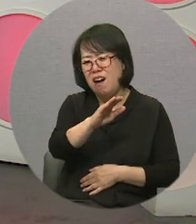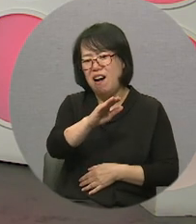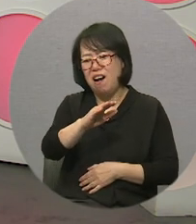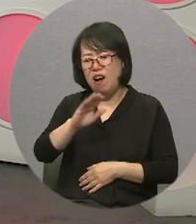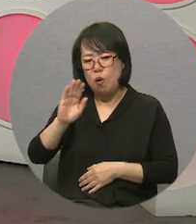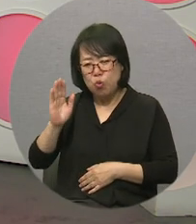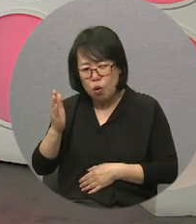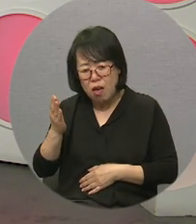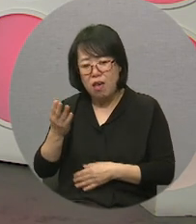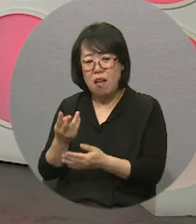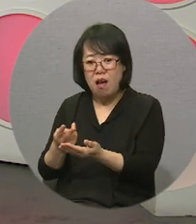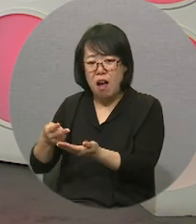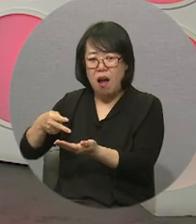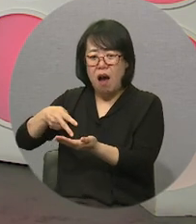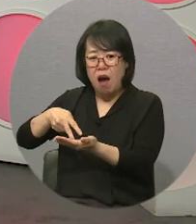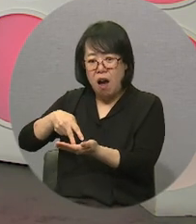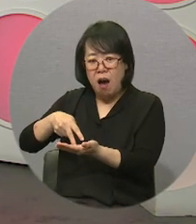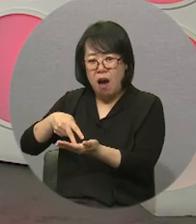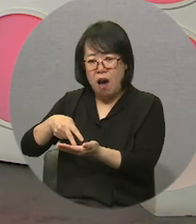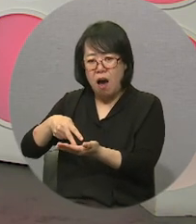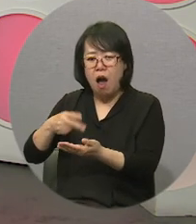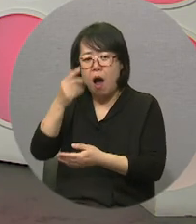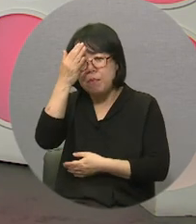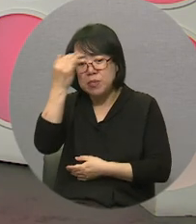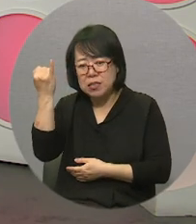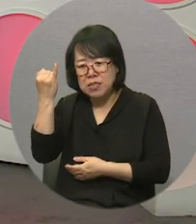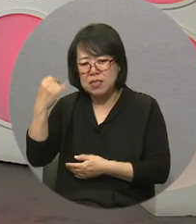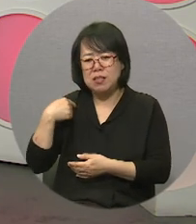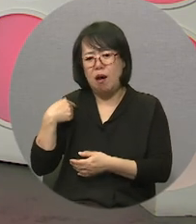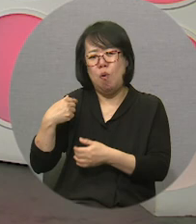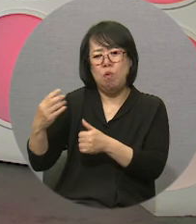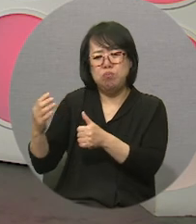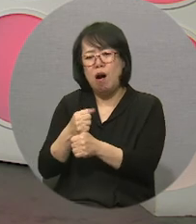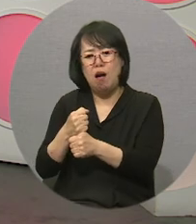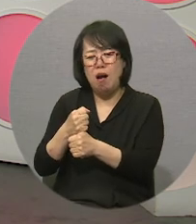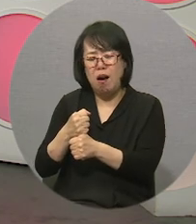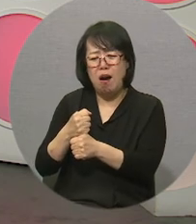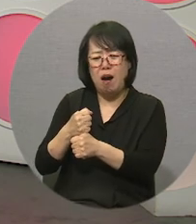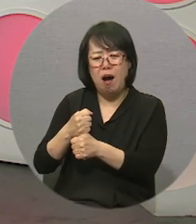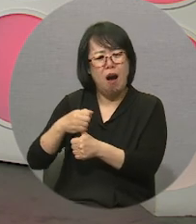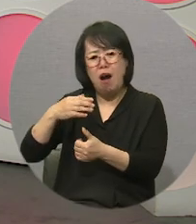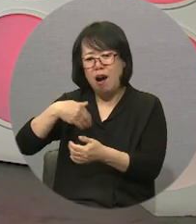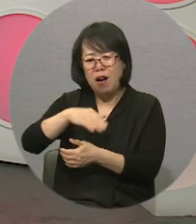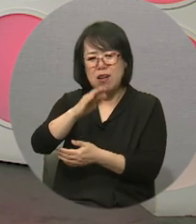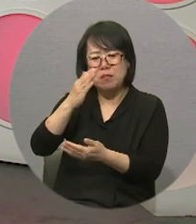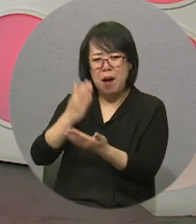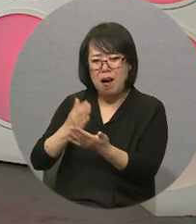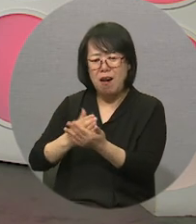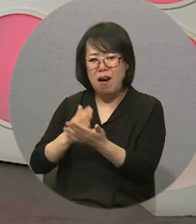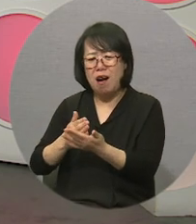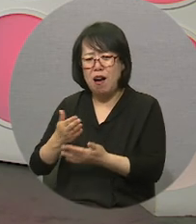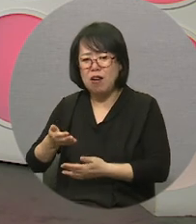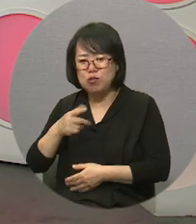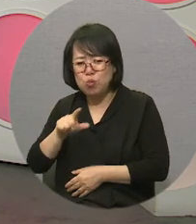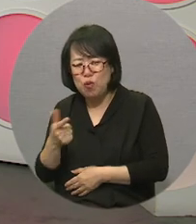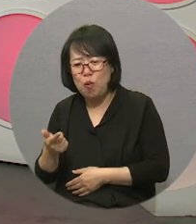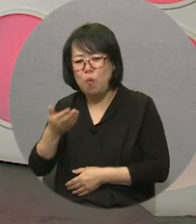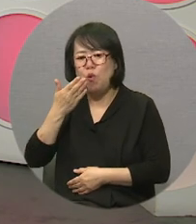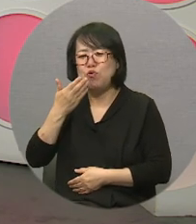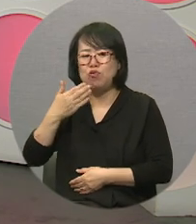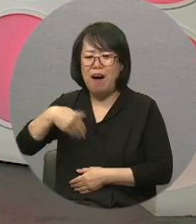자리에 일어서자마자 할머니께서 기어코 저녁밥을 먹고 가라고